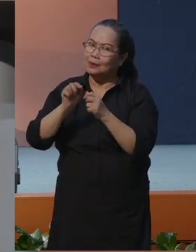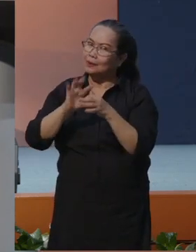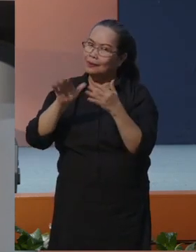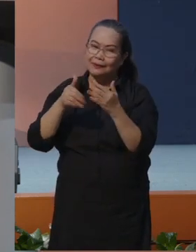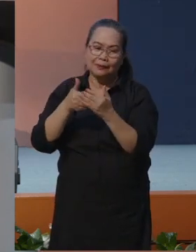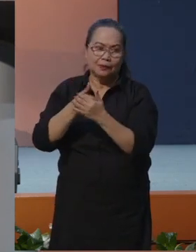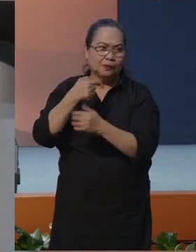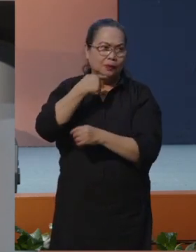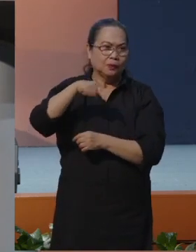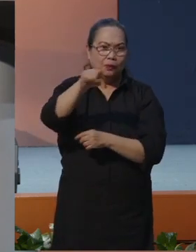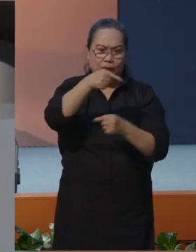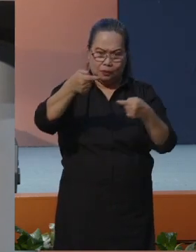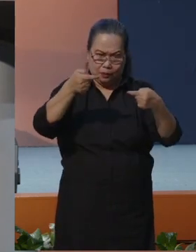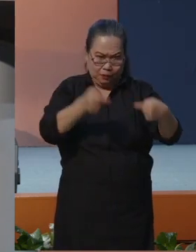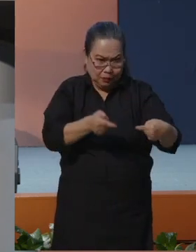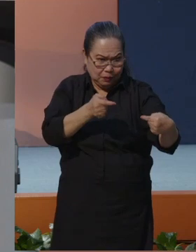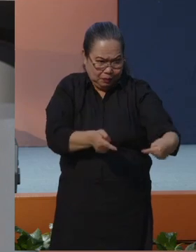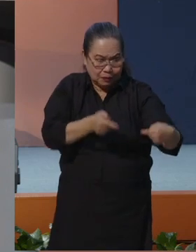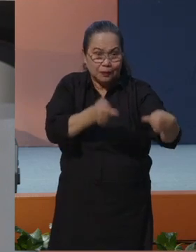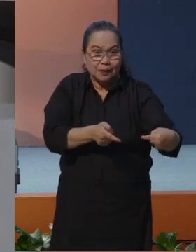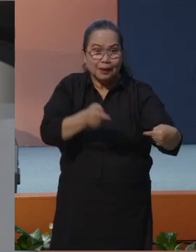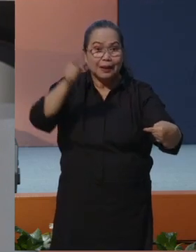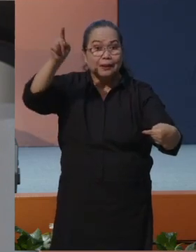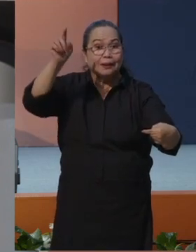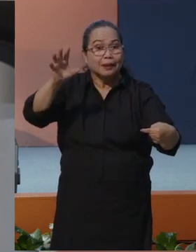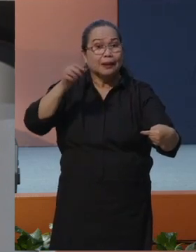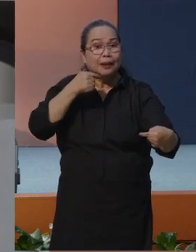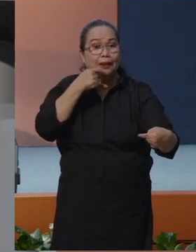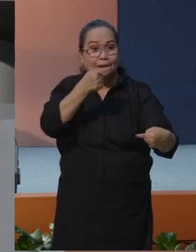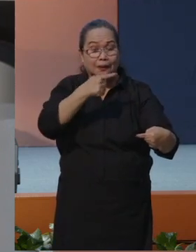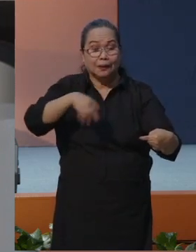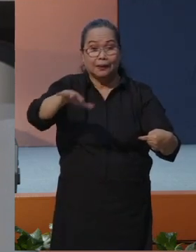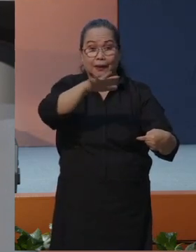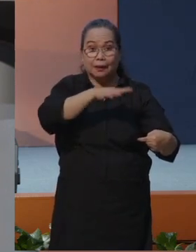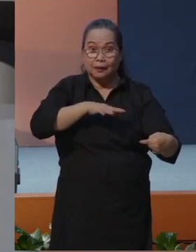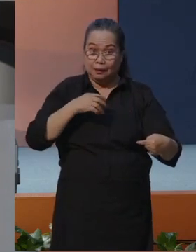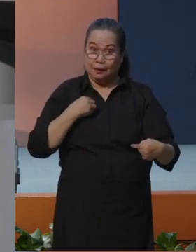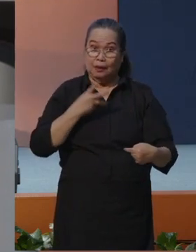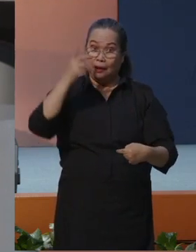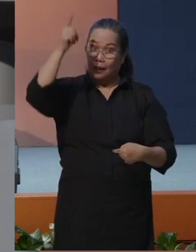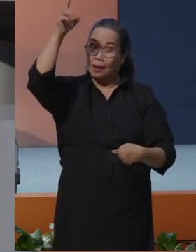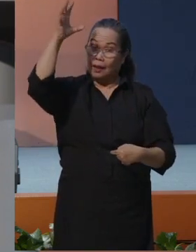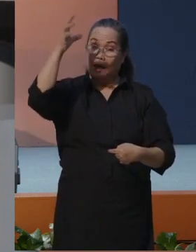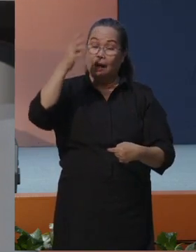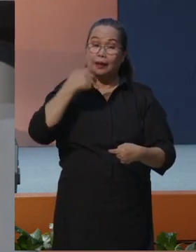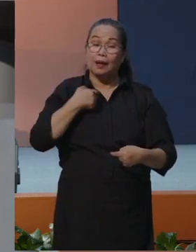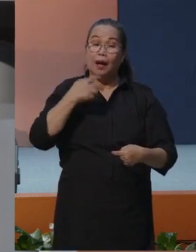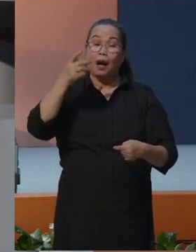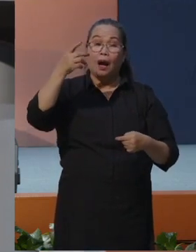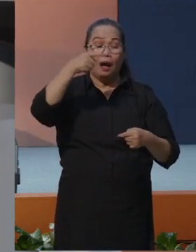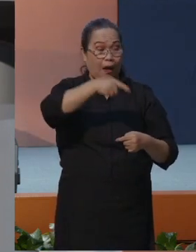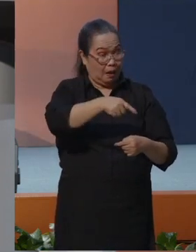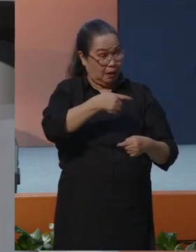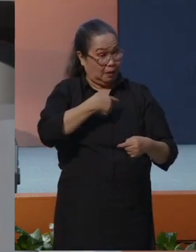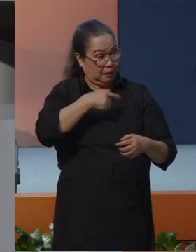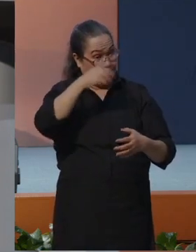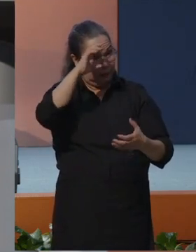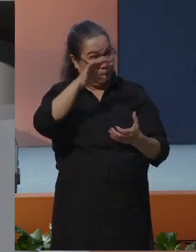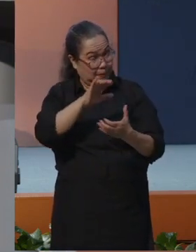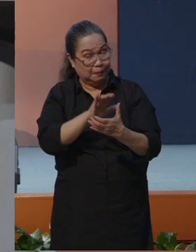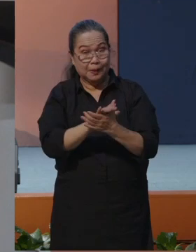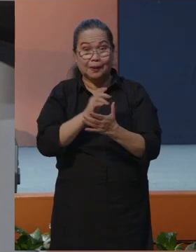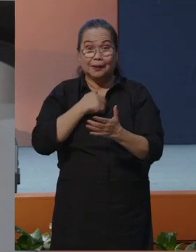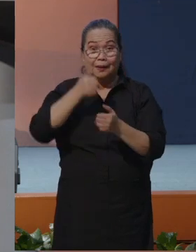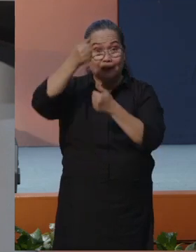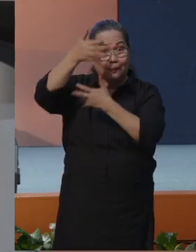mga pakikipaglaban niya sa mga kaaway ng Israel, inaasahan pa rin niya ang kanilang pananampalataya at pagsunod